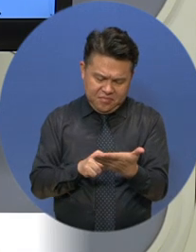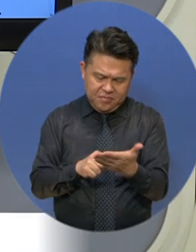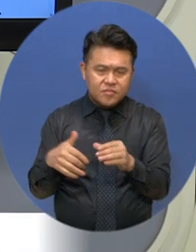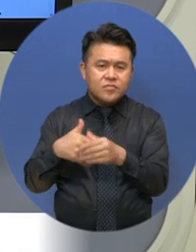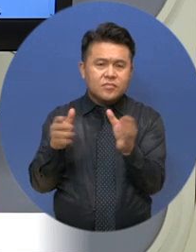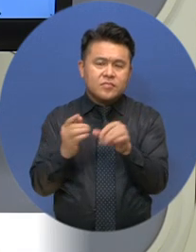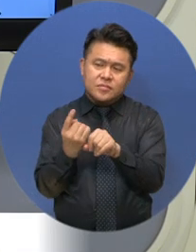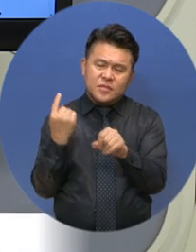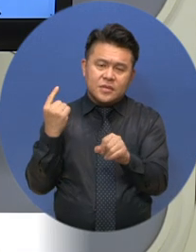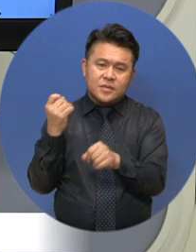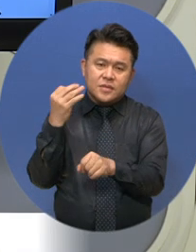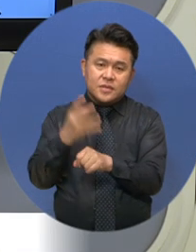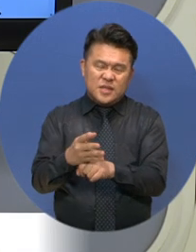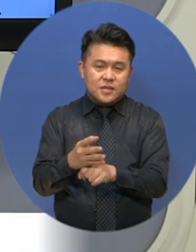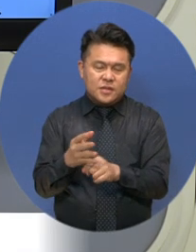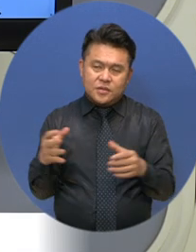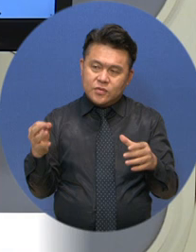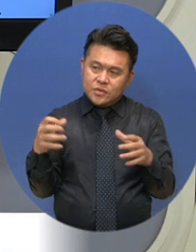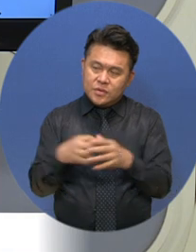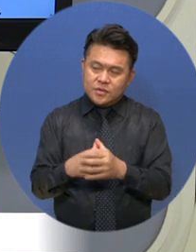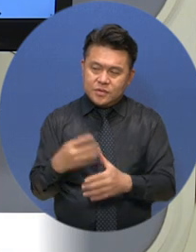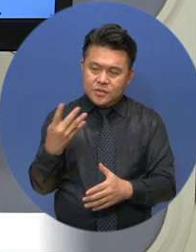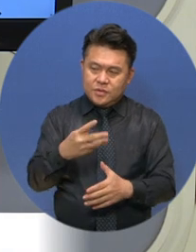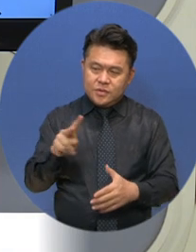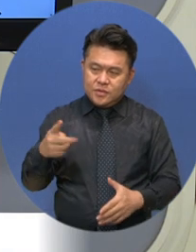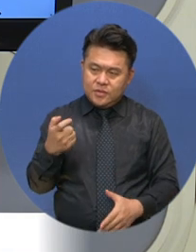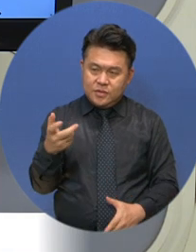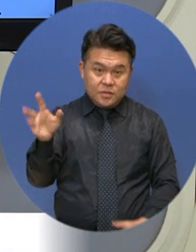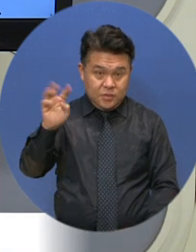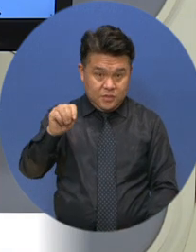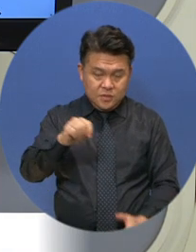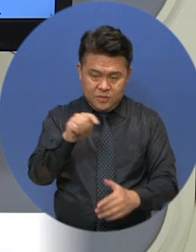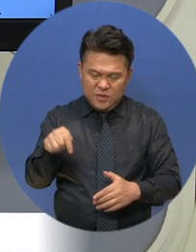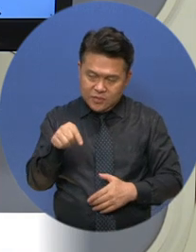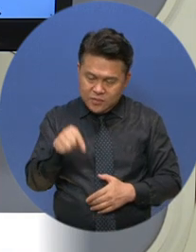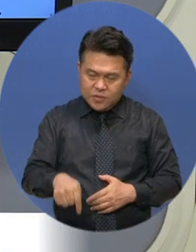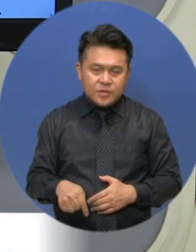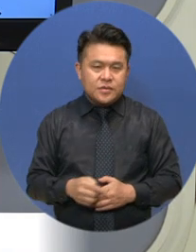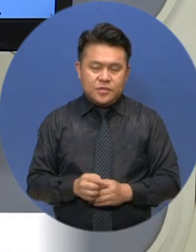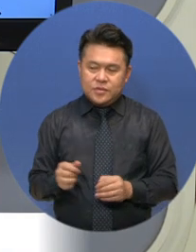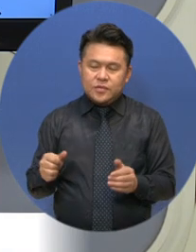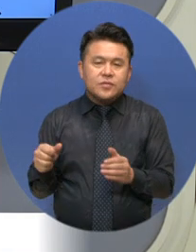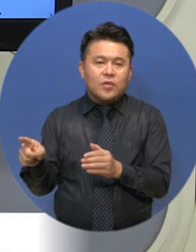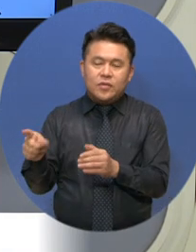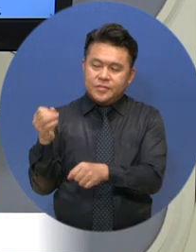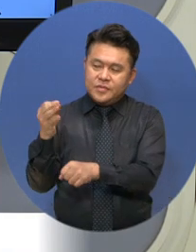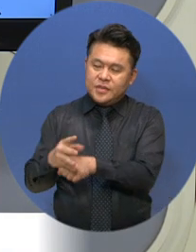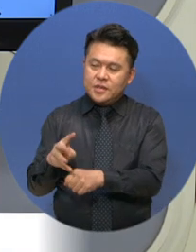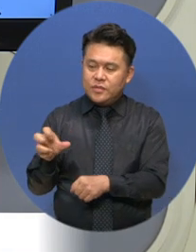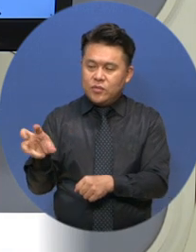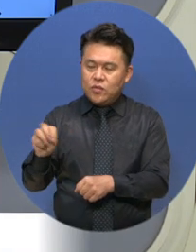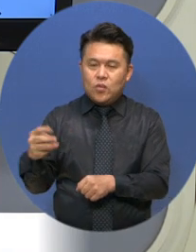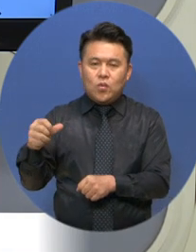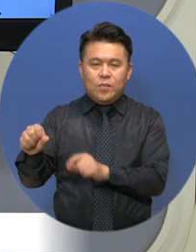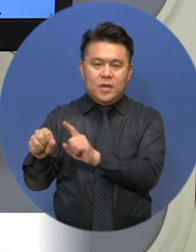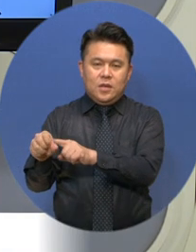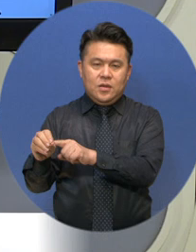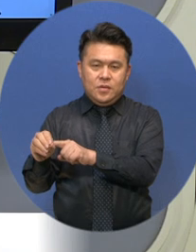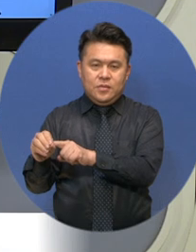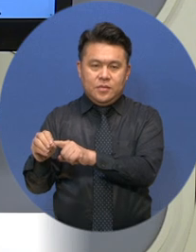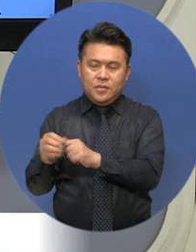지난해 총구 맥 4천 2백 60억 원 중 35억 5000만원 을 중증장애인 생산품 구매